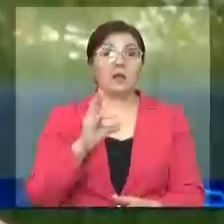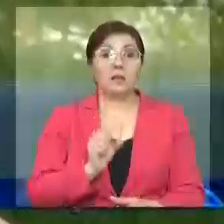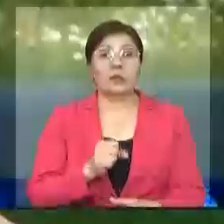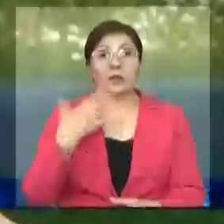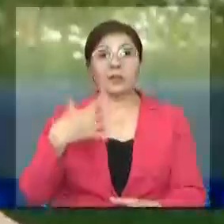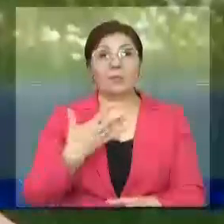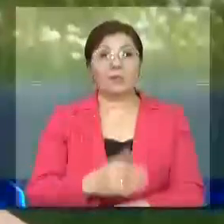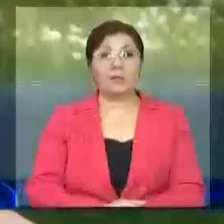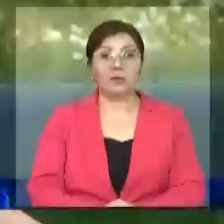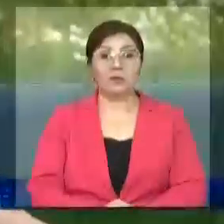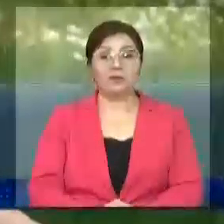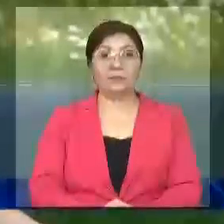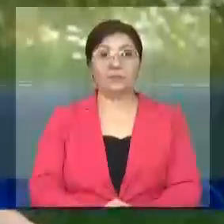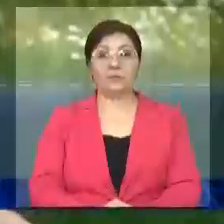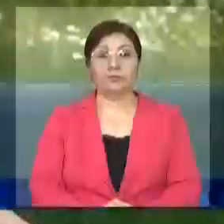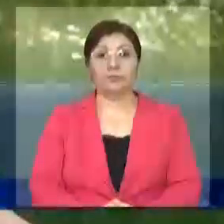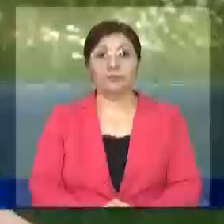буду оформлять тоже на субсидии.